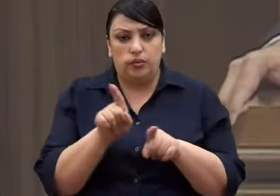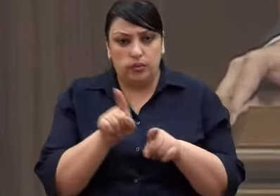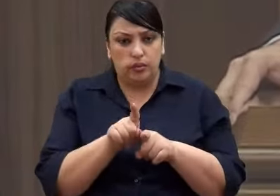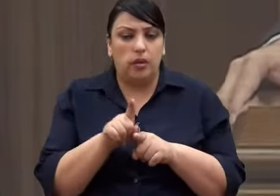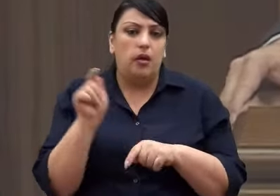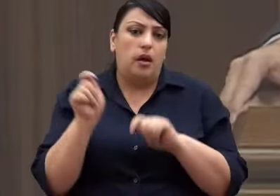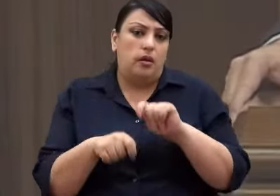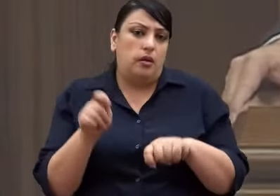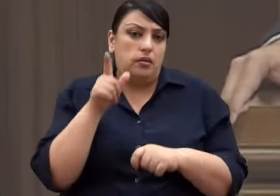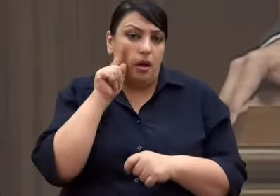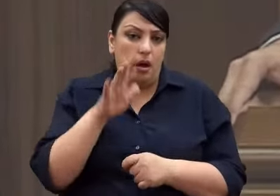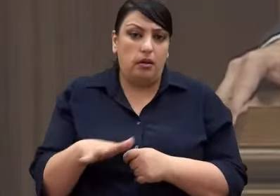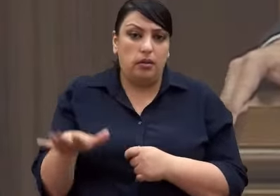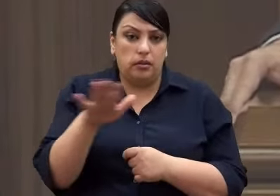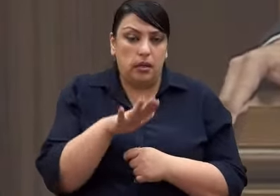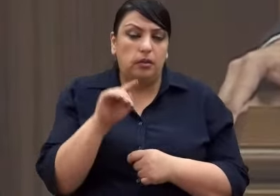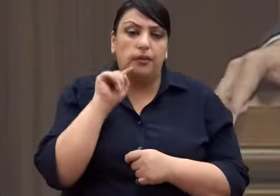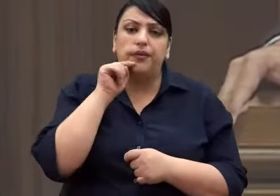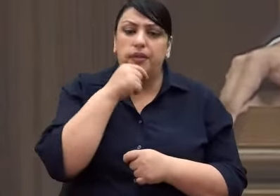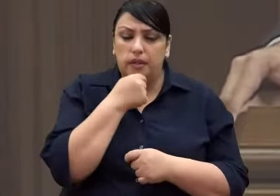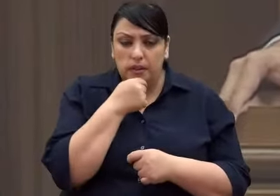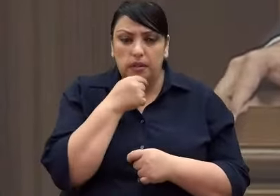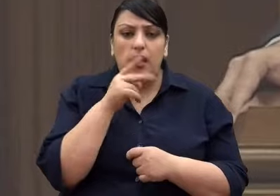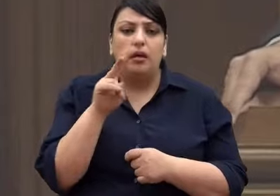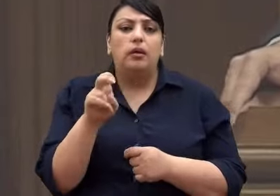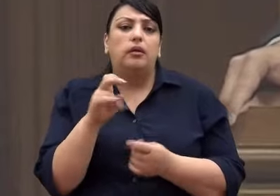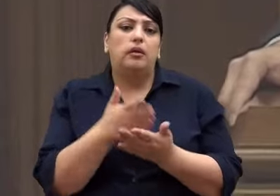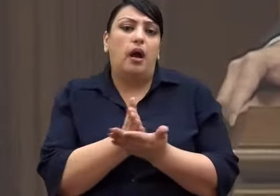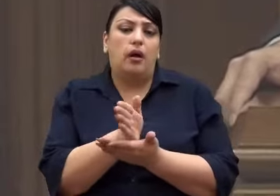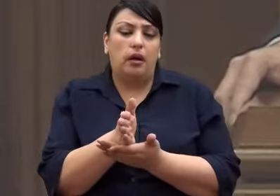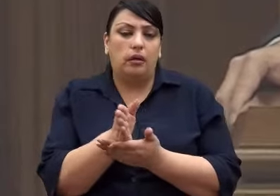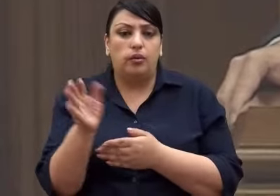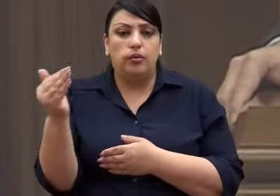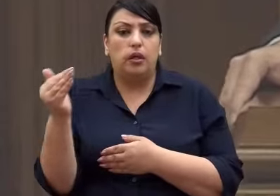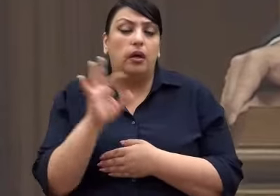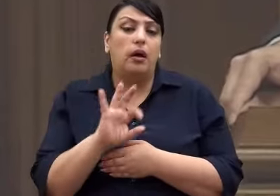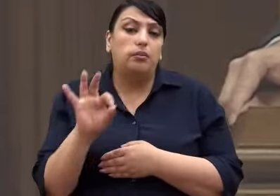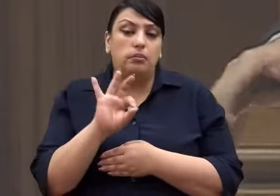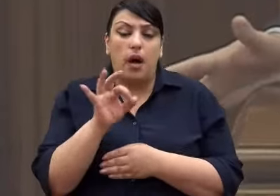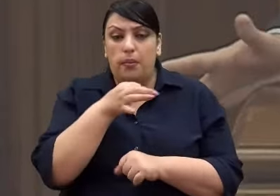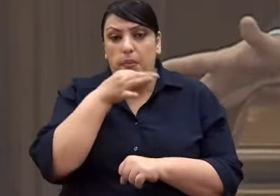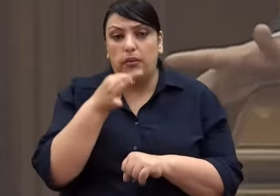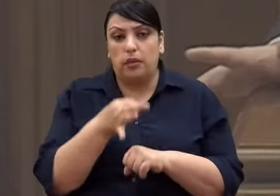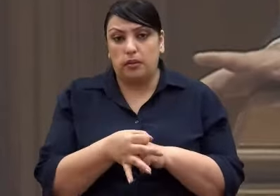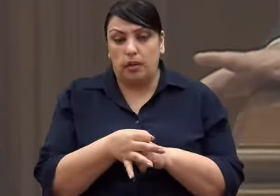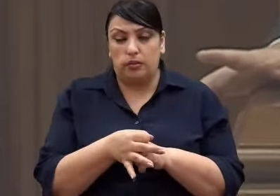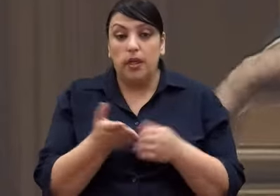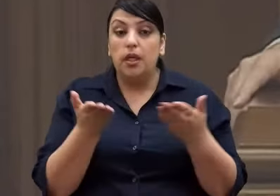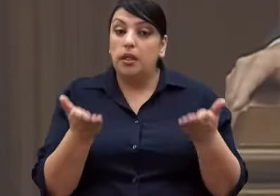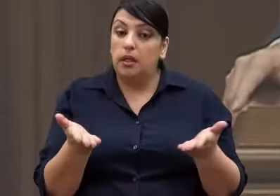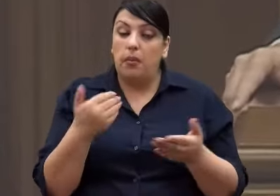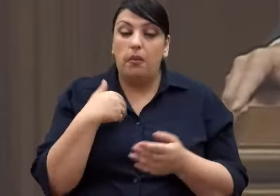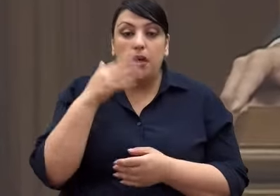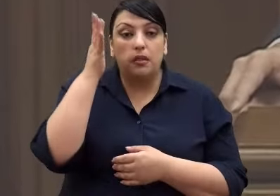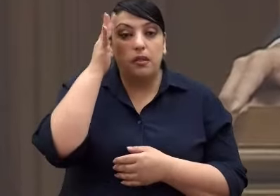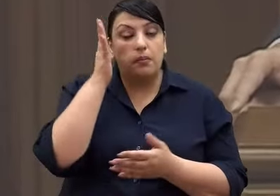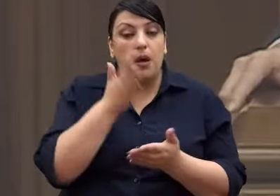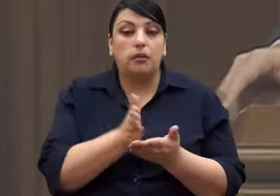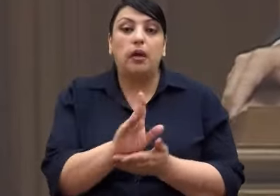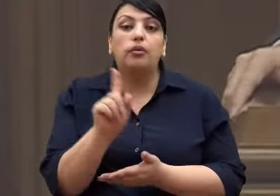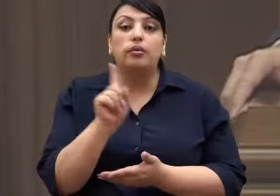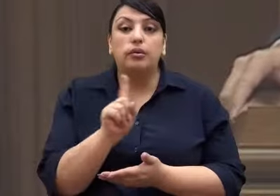այցը Հայաստանի թվում և տնտեսական քաղաքականության համար պատասխանատու, ահա որն է մեր նպատակը այս